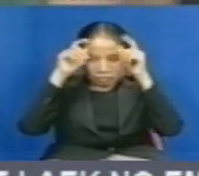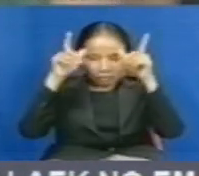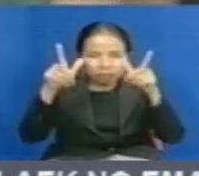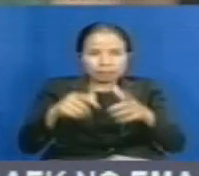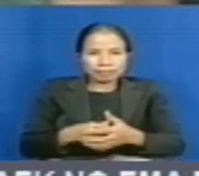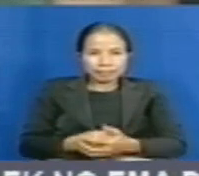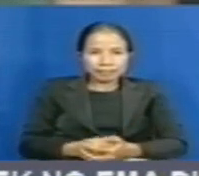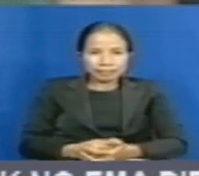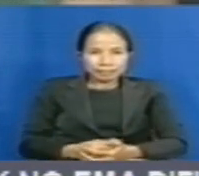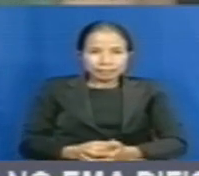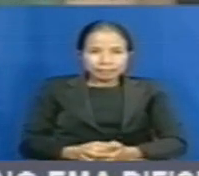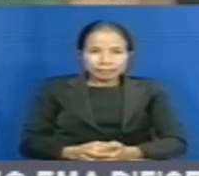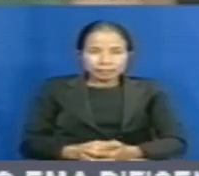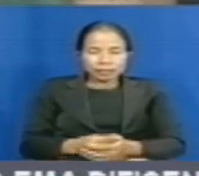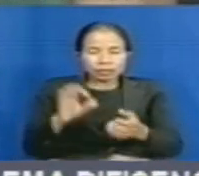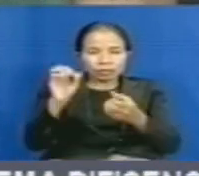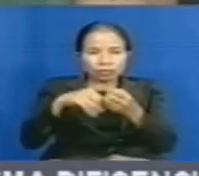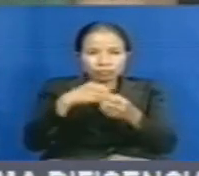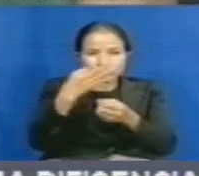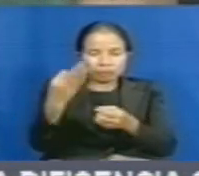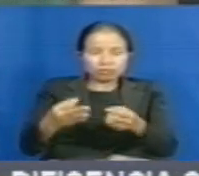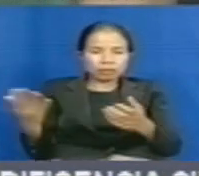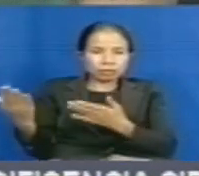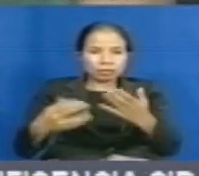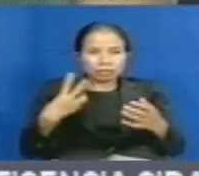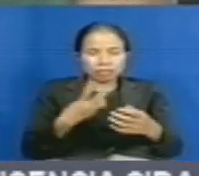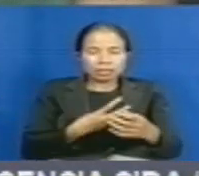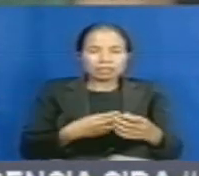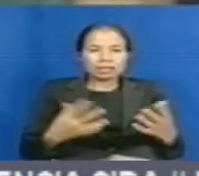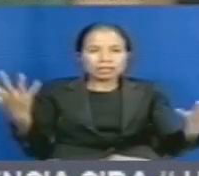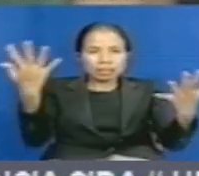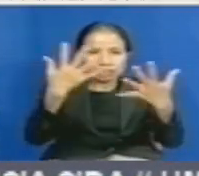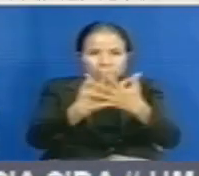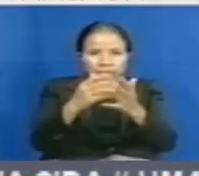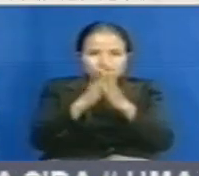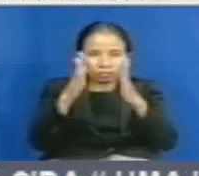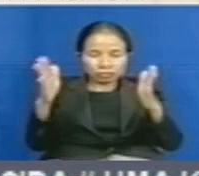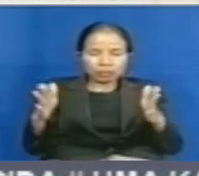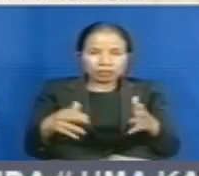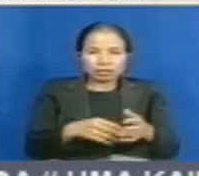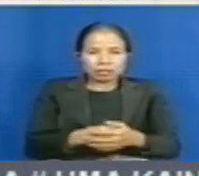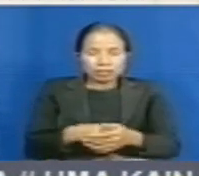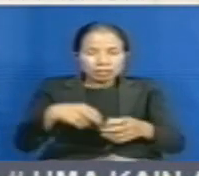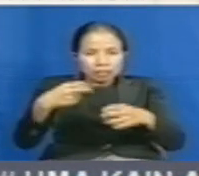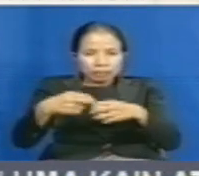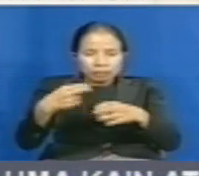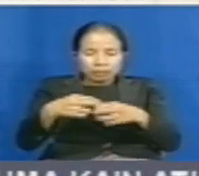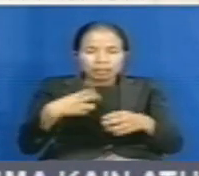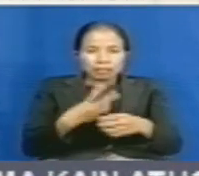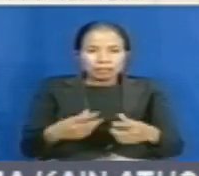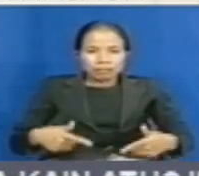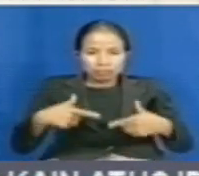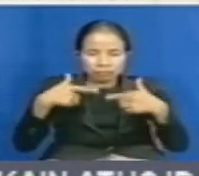Leste. COVID-19 lori ita yang aku kumbol tida. Nia atrapaya ita nia moris,